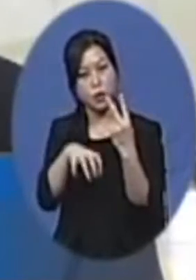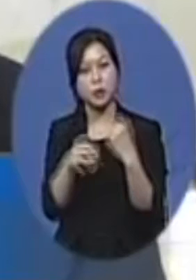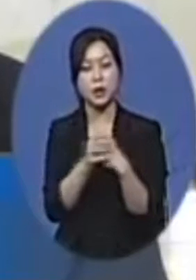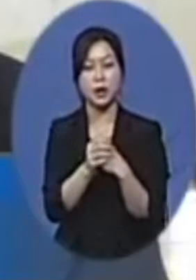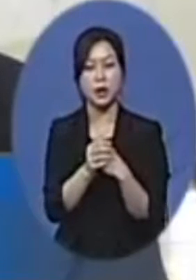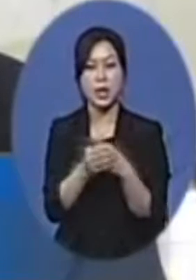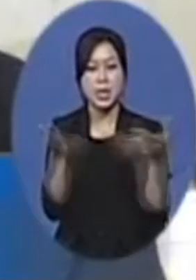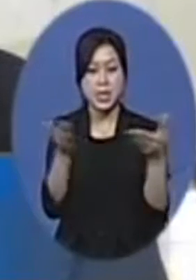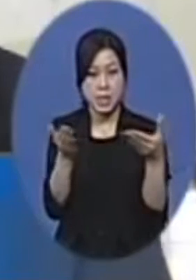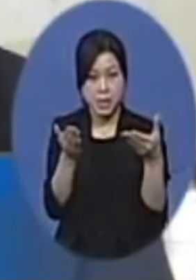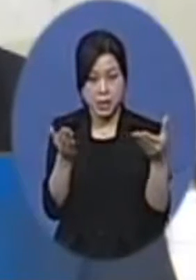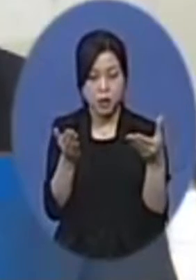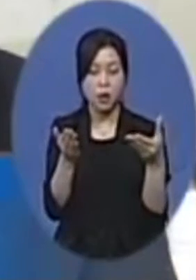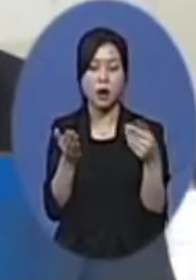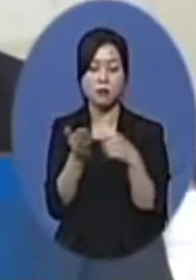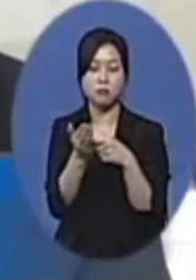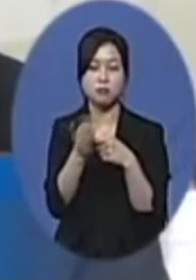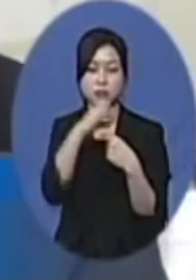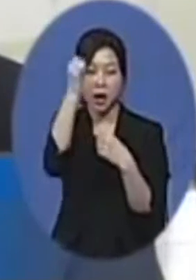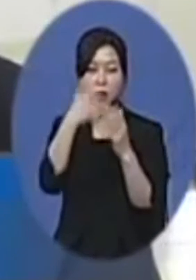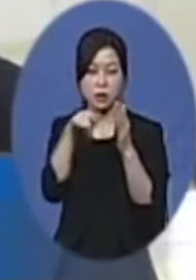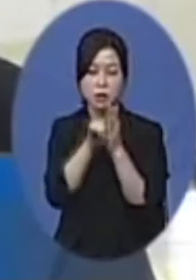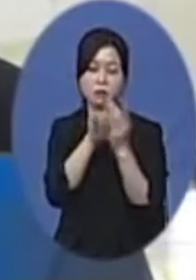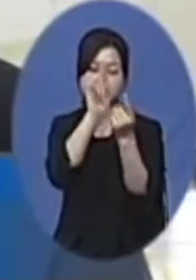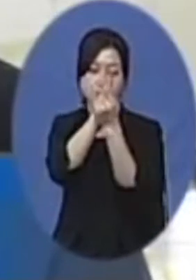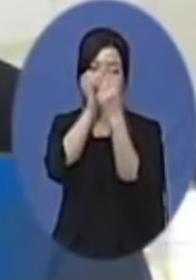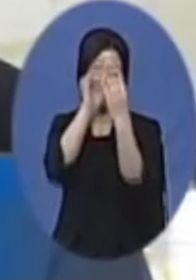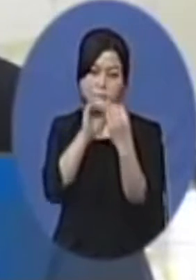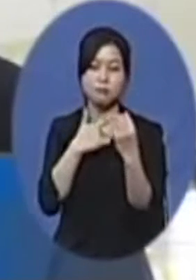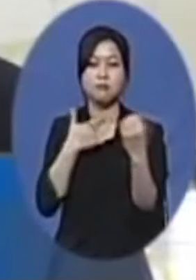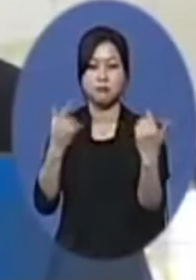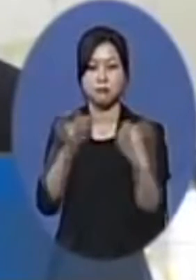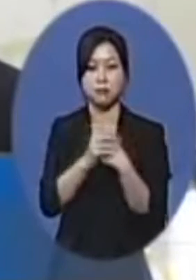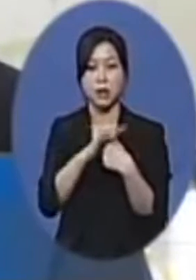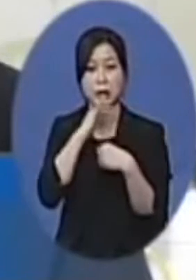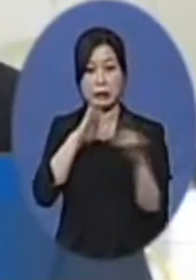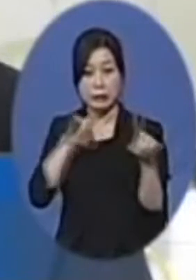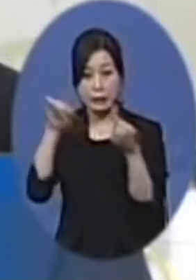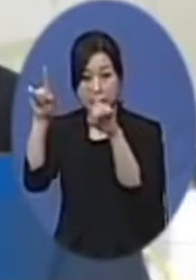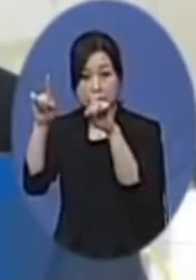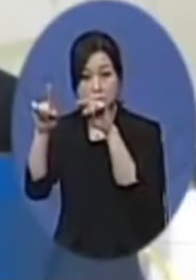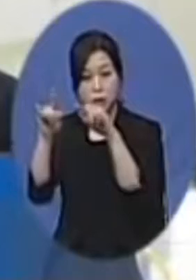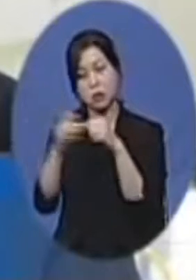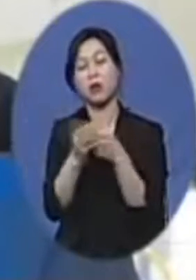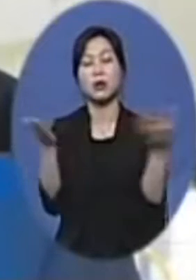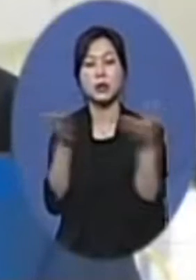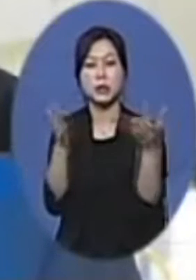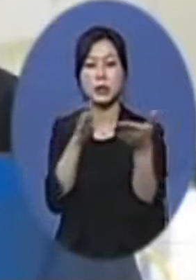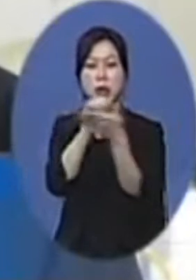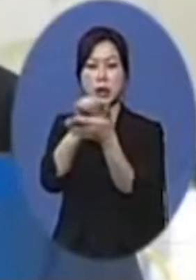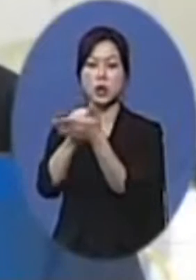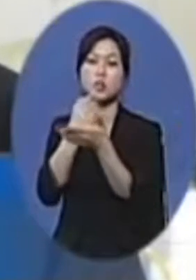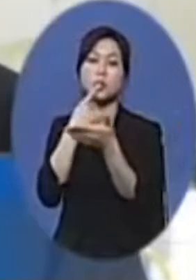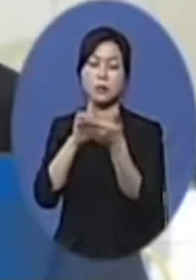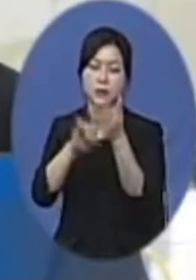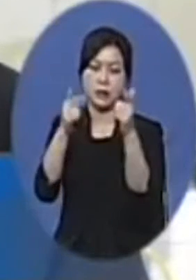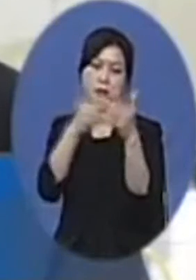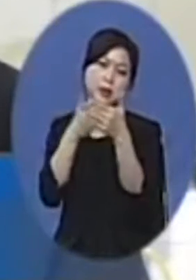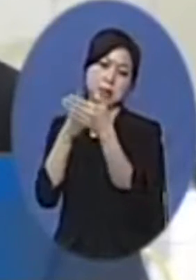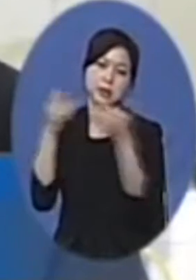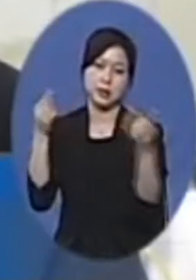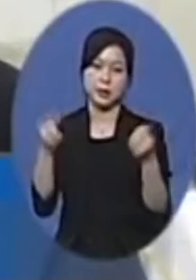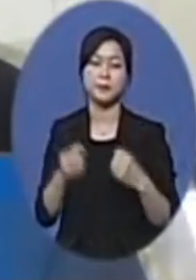취업에 그 면접도 보고 그랬었는데 사실 뭐 나이 들어서는 그렇게 타 직장에 이렇게 취업하기가